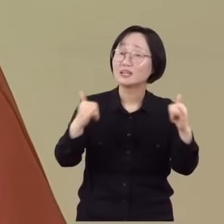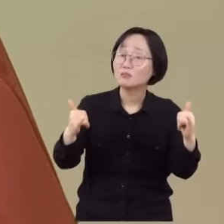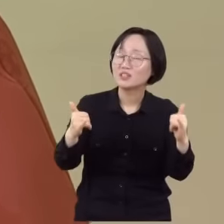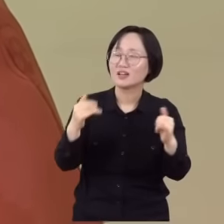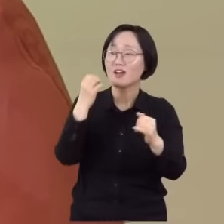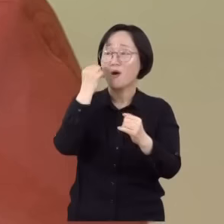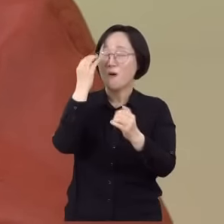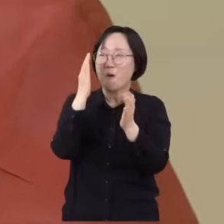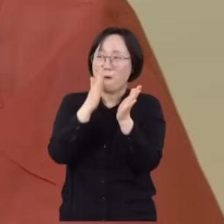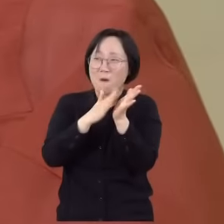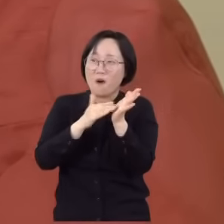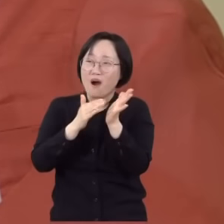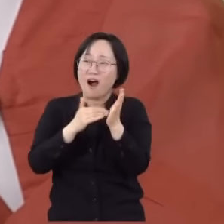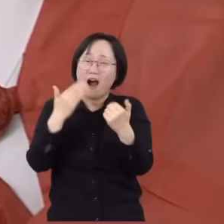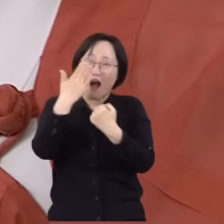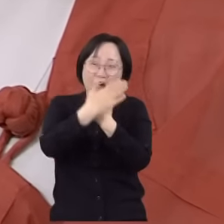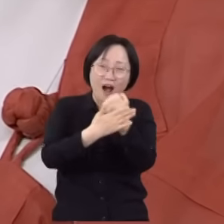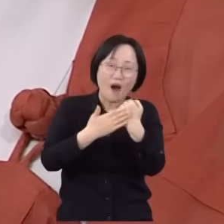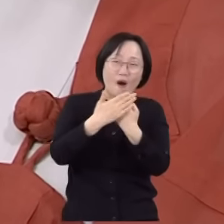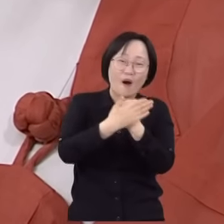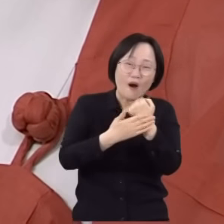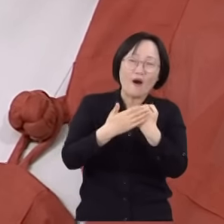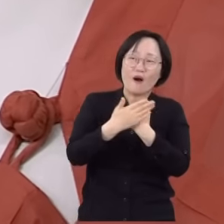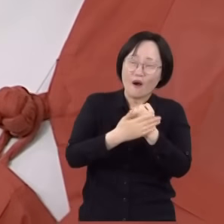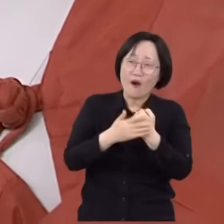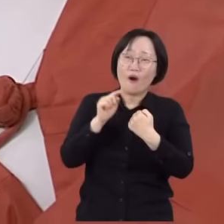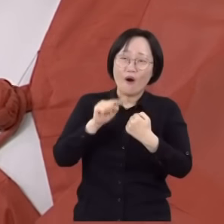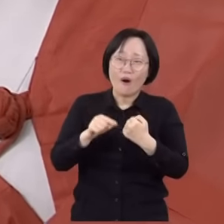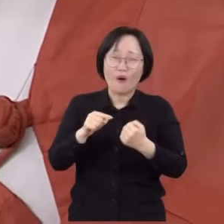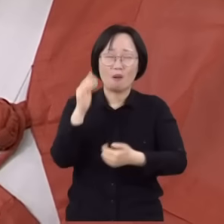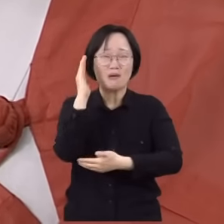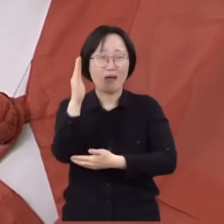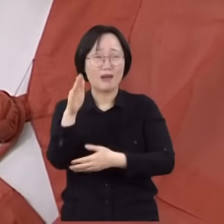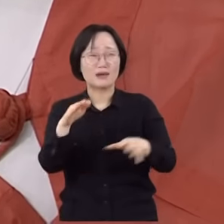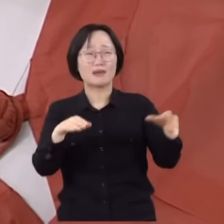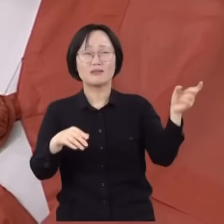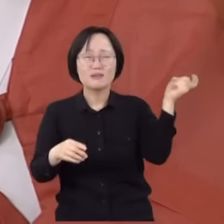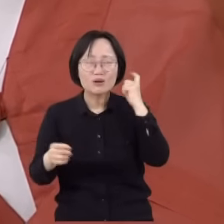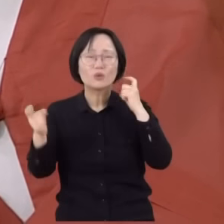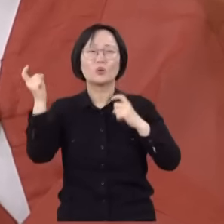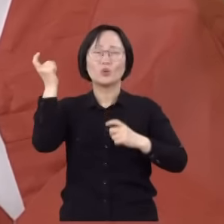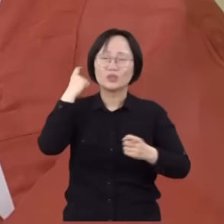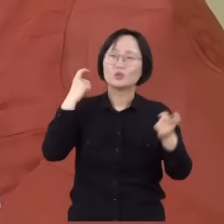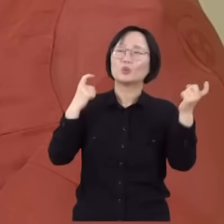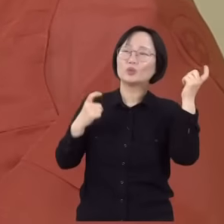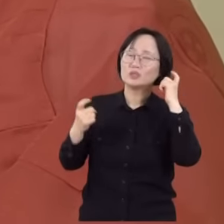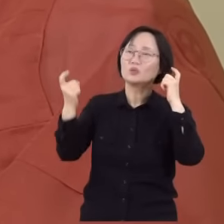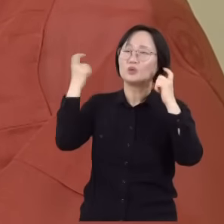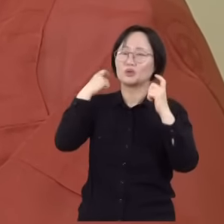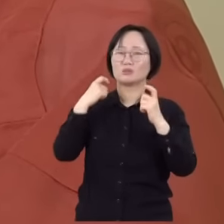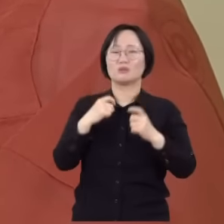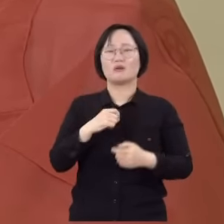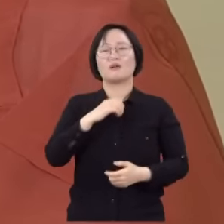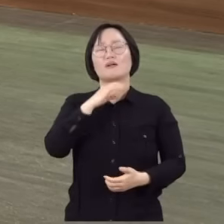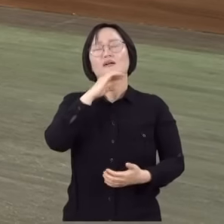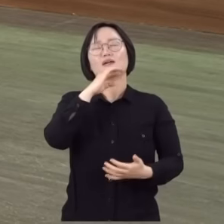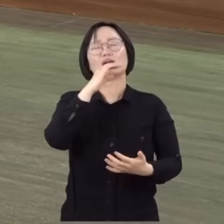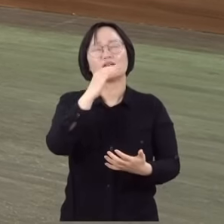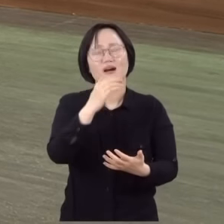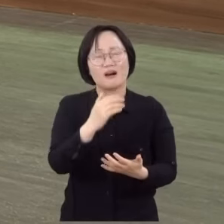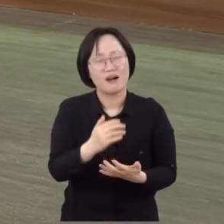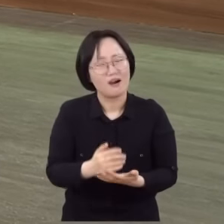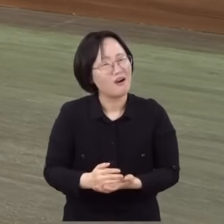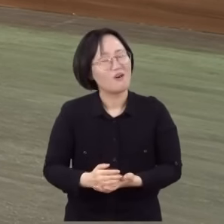이야기를 수도없이 듣고 듣고 들으면서 감탄하고 감탄하고 감탄하지만